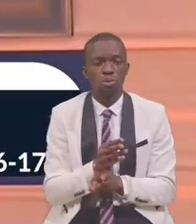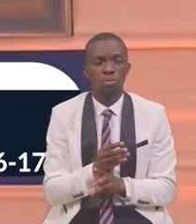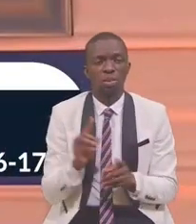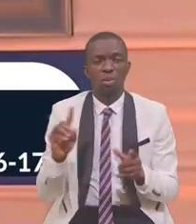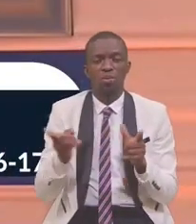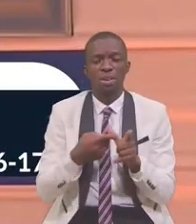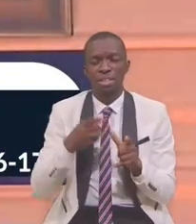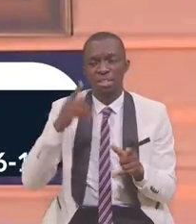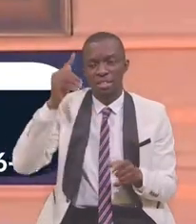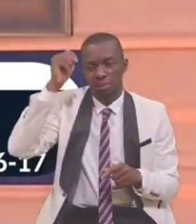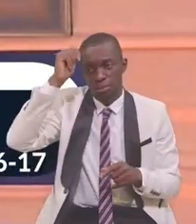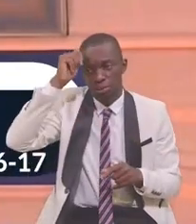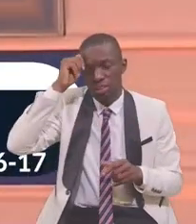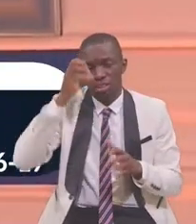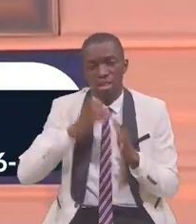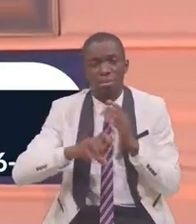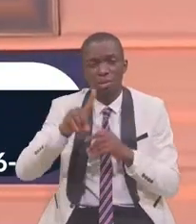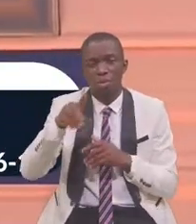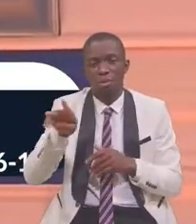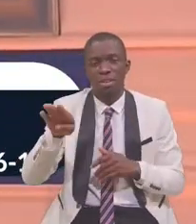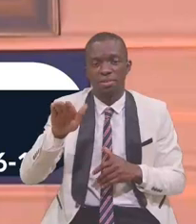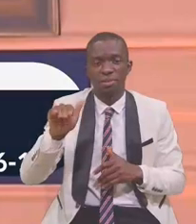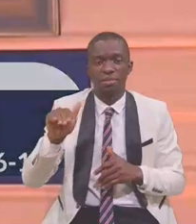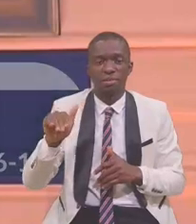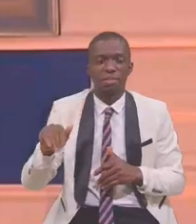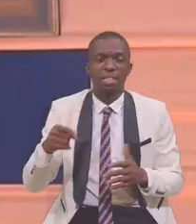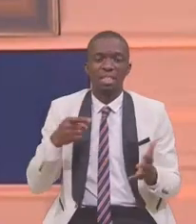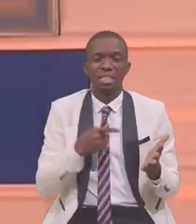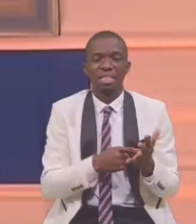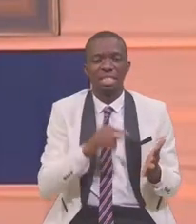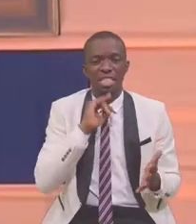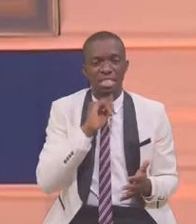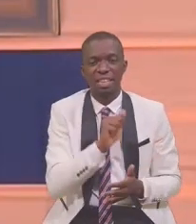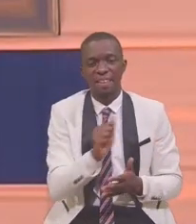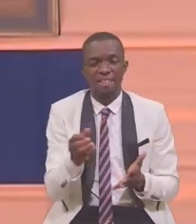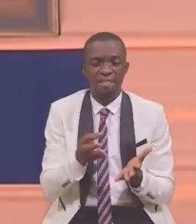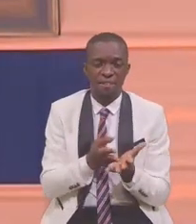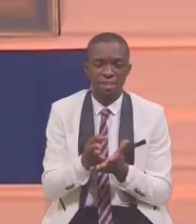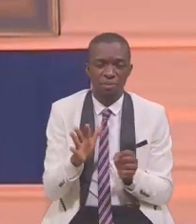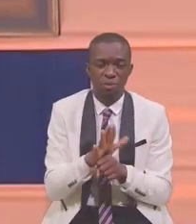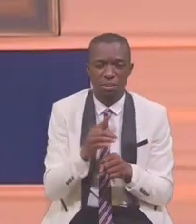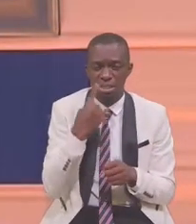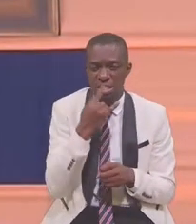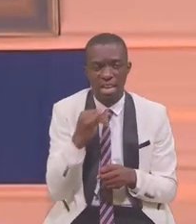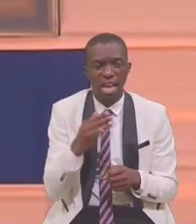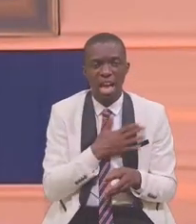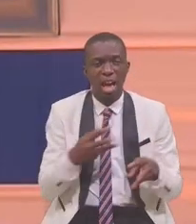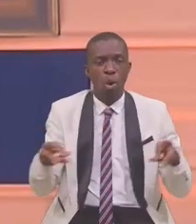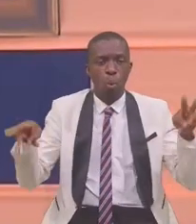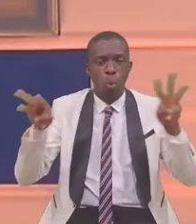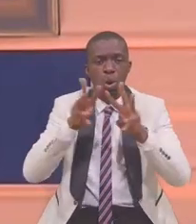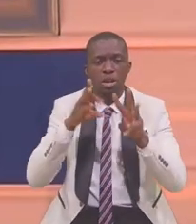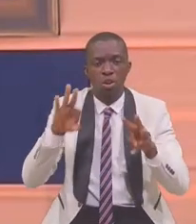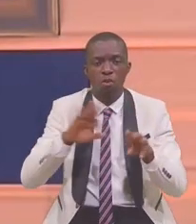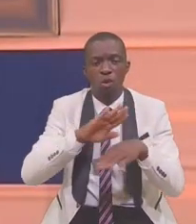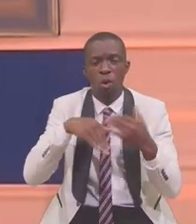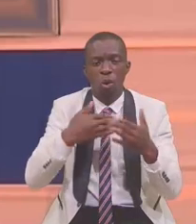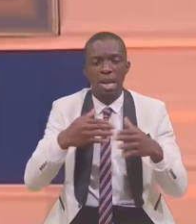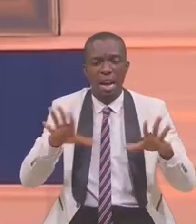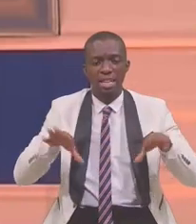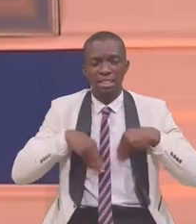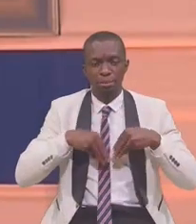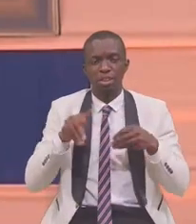15. C'est une parole certaine et entièrement digne d'être reçue que Jésus-Christ est